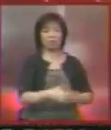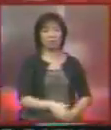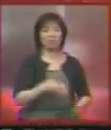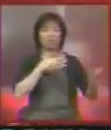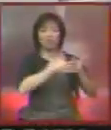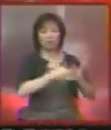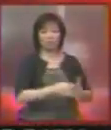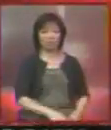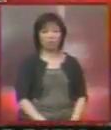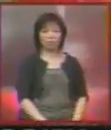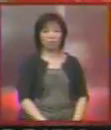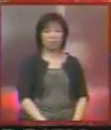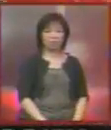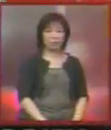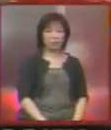Mean.